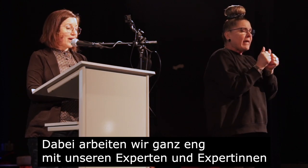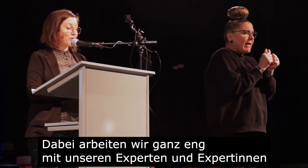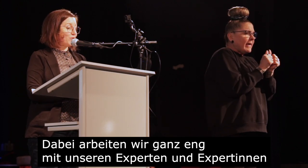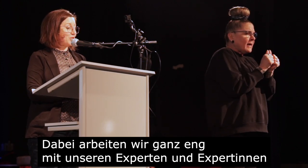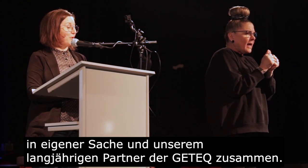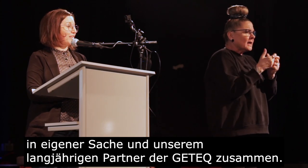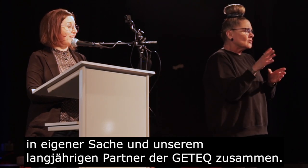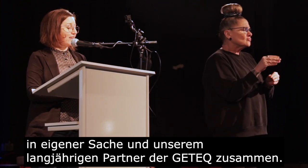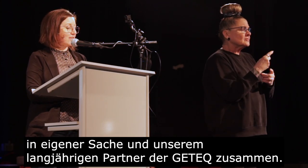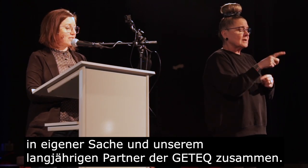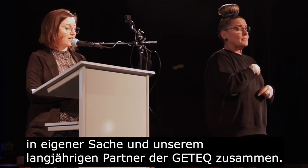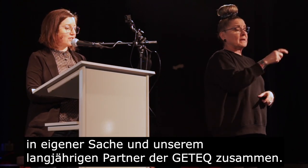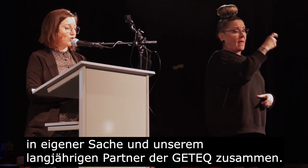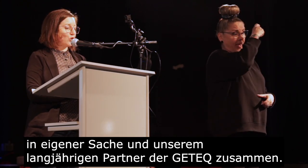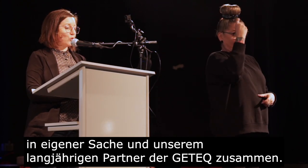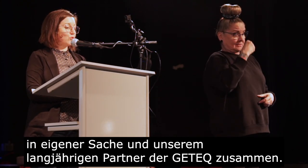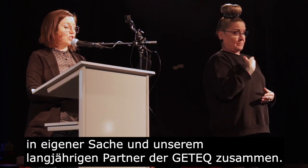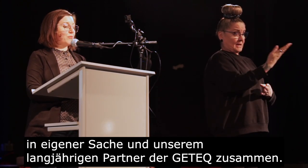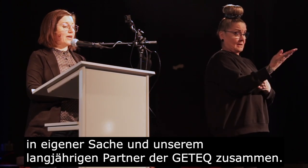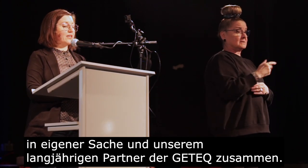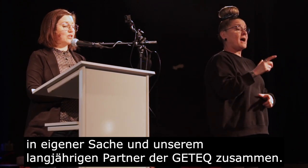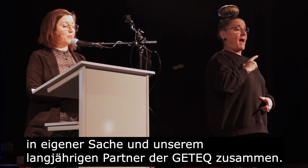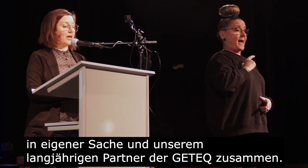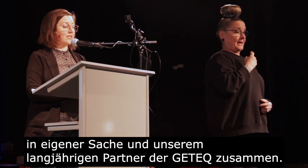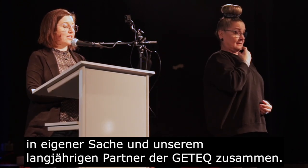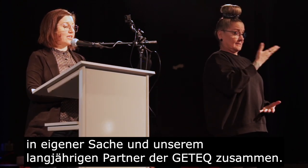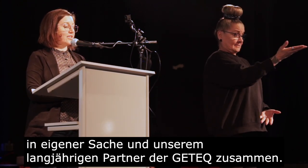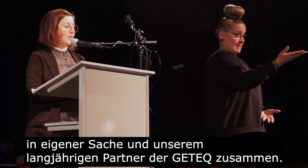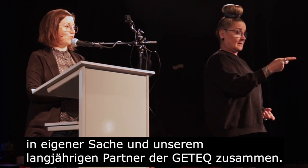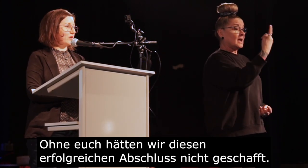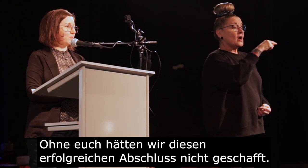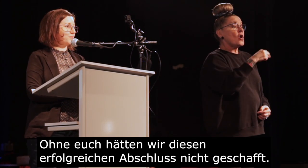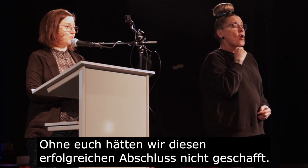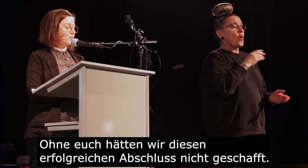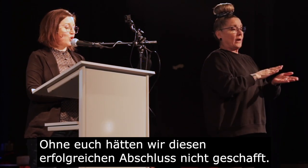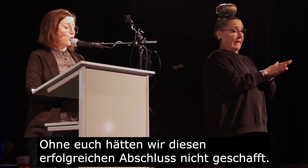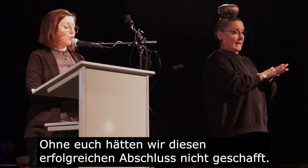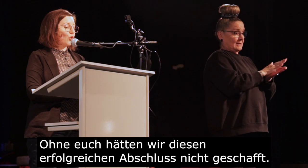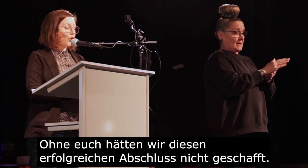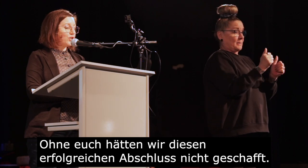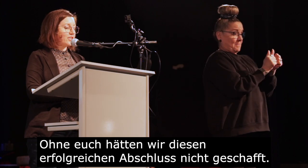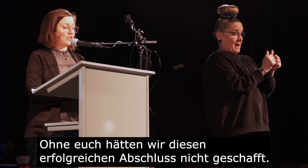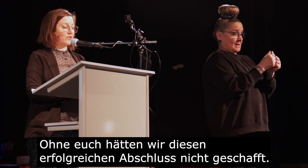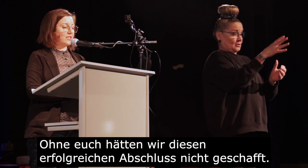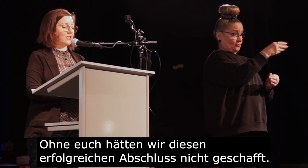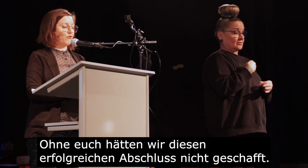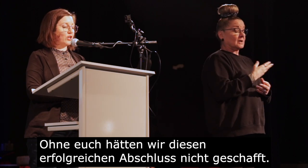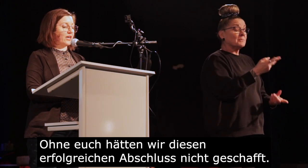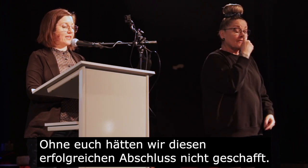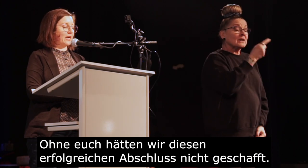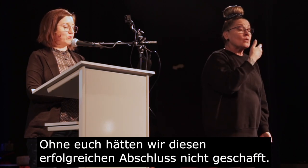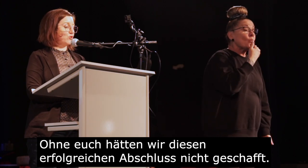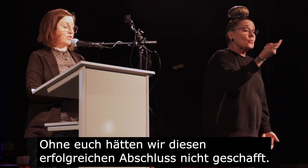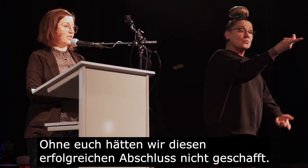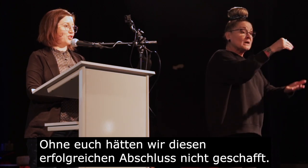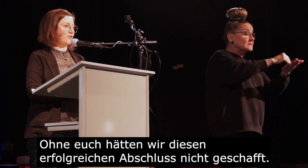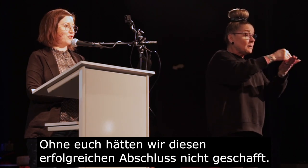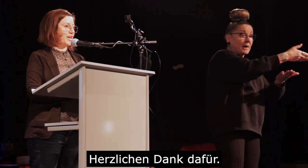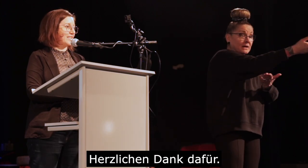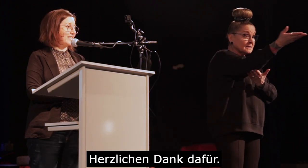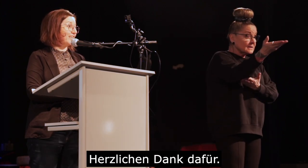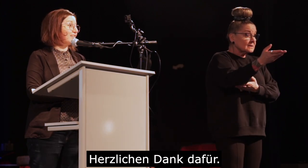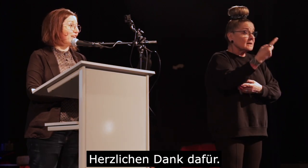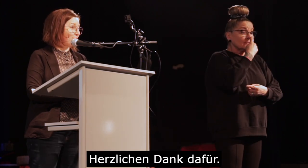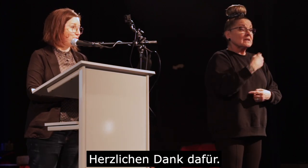unseren Experten und Experten in eigener Sache und unserem langjährigen Partner der G-Tech zusammen. Ohne euch hätten wir diesen erfolgreichen Abschluss nicht